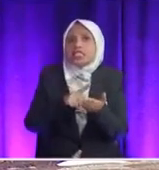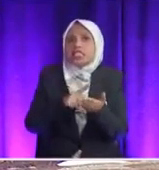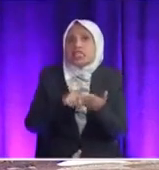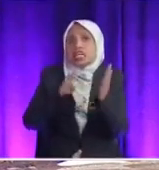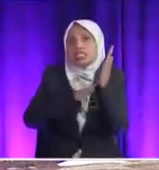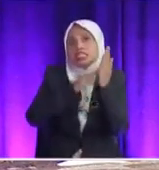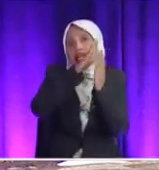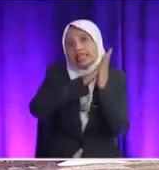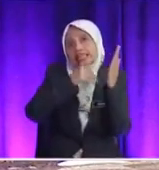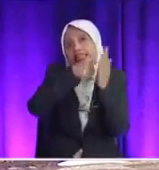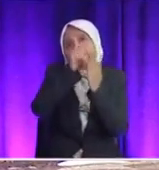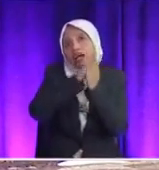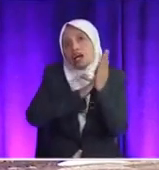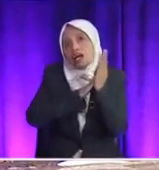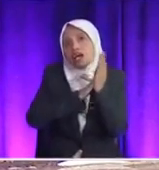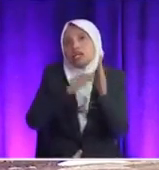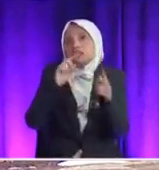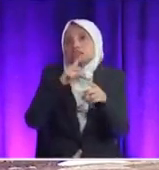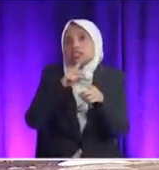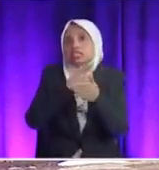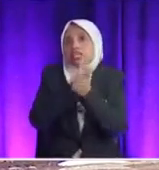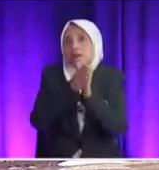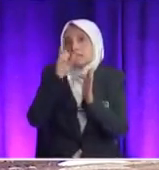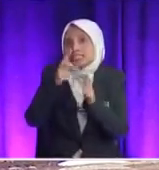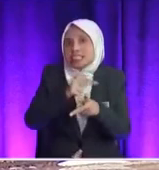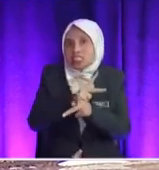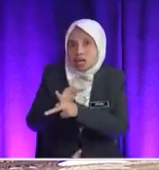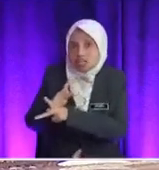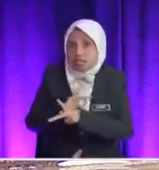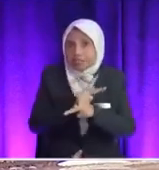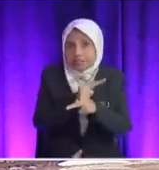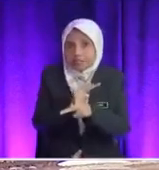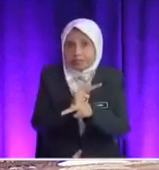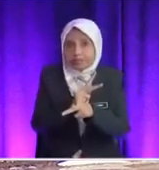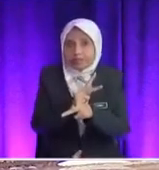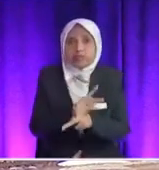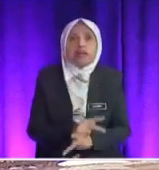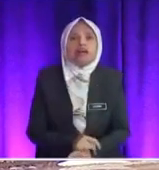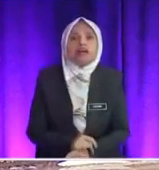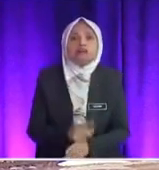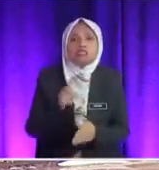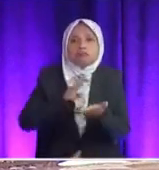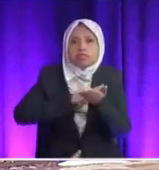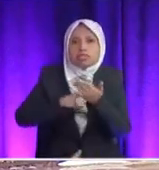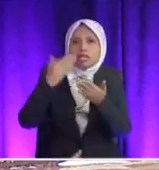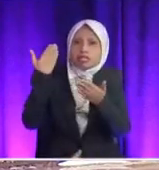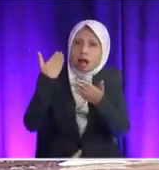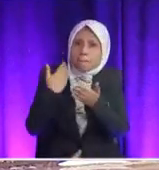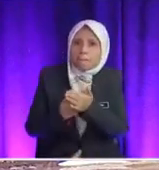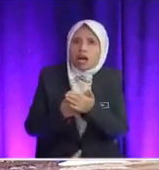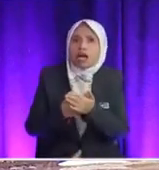saya tinggal sepatu final bersih Oke sampai tak ada yg tak e